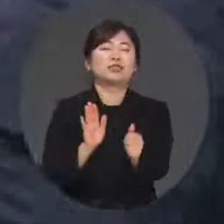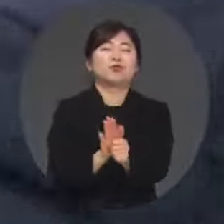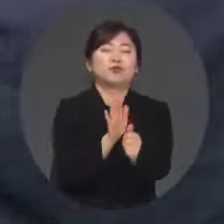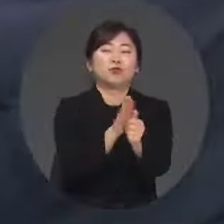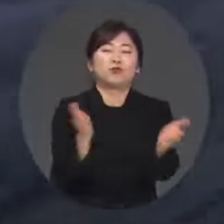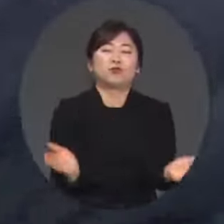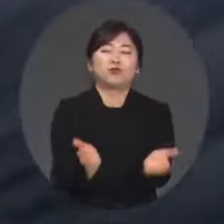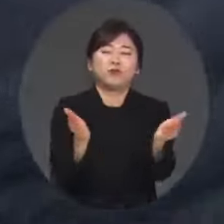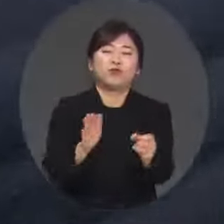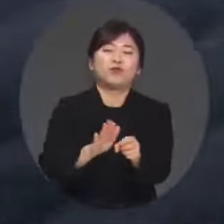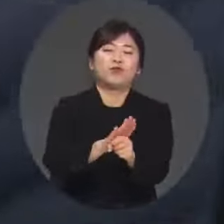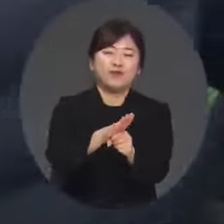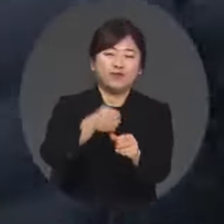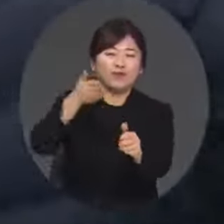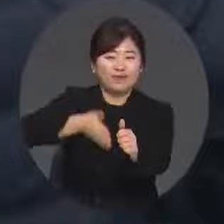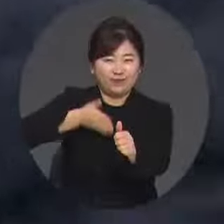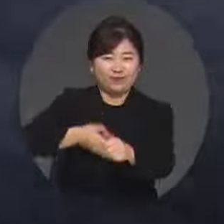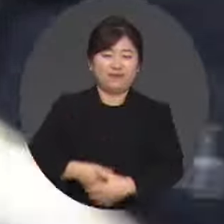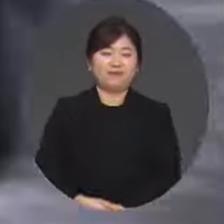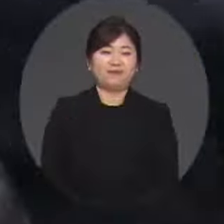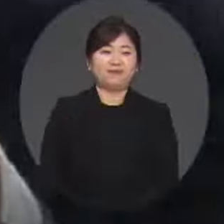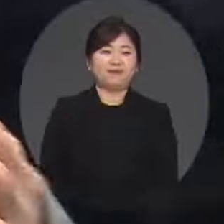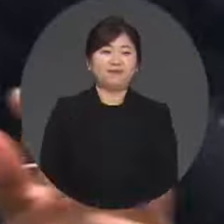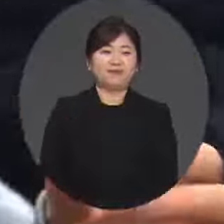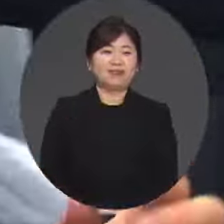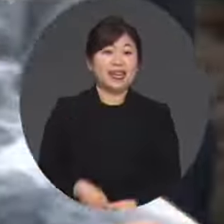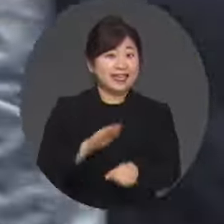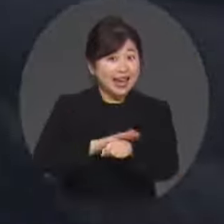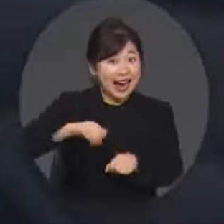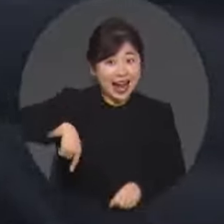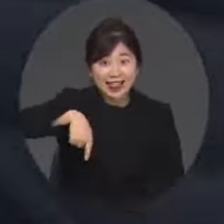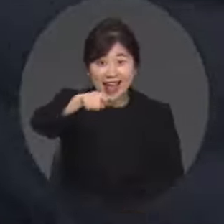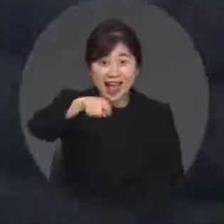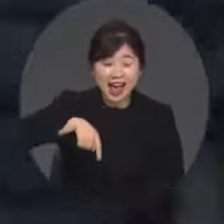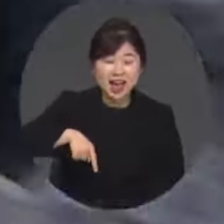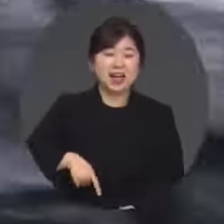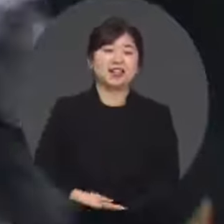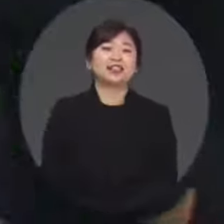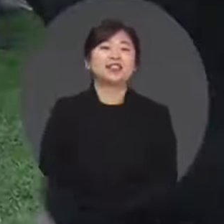격려와 사랑 부탁드리겠습니다. 갔다 와.